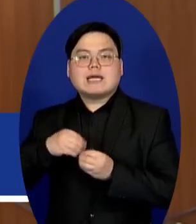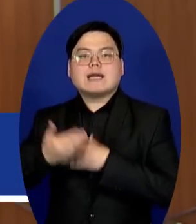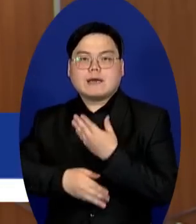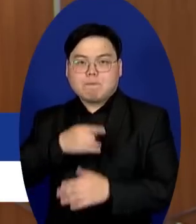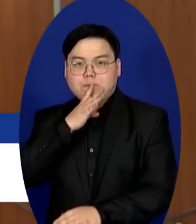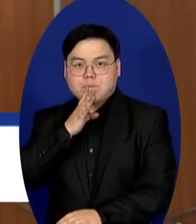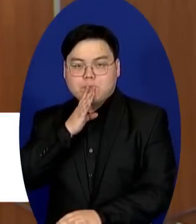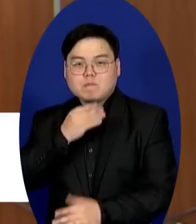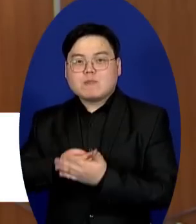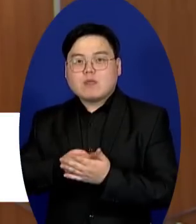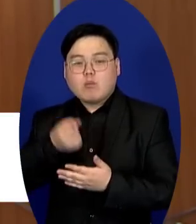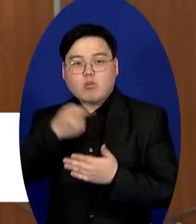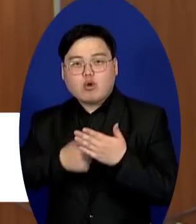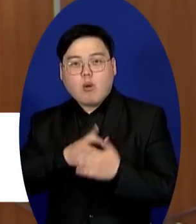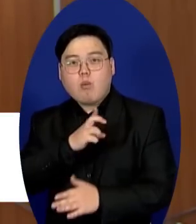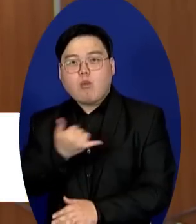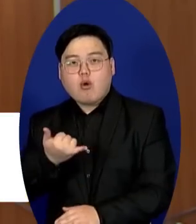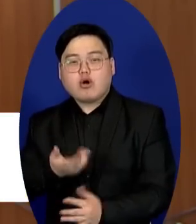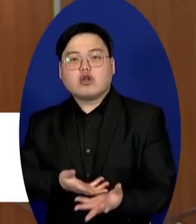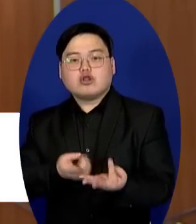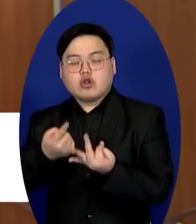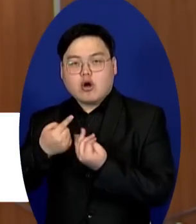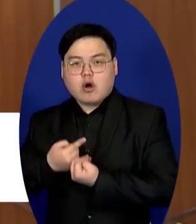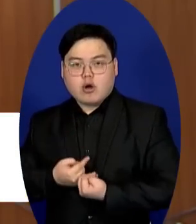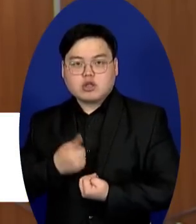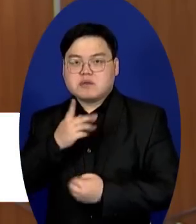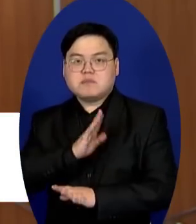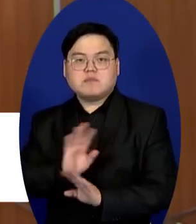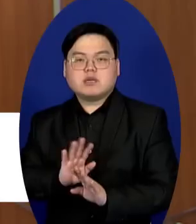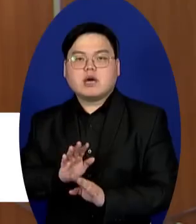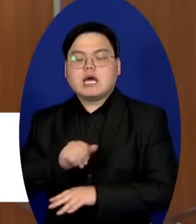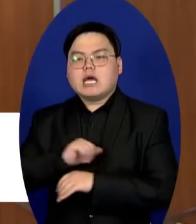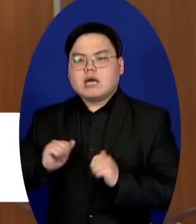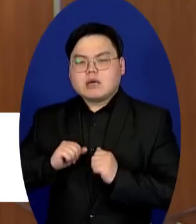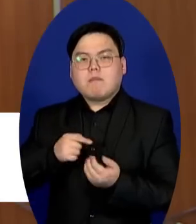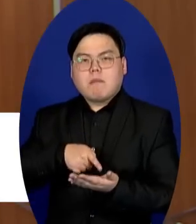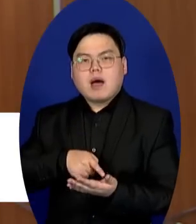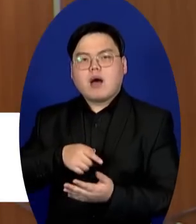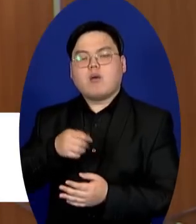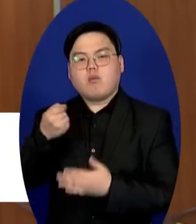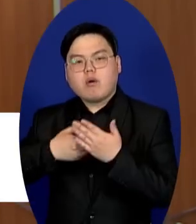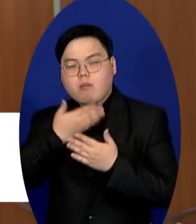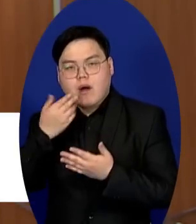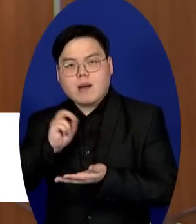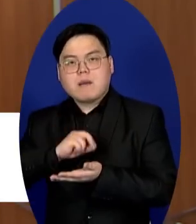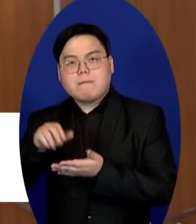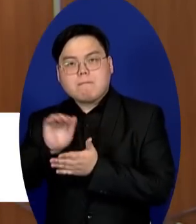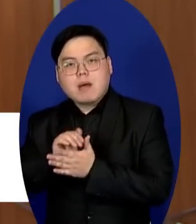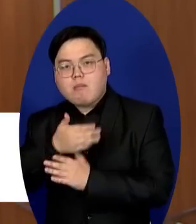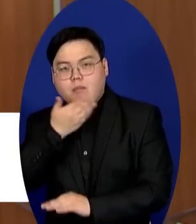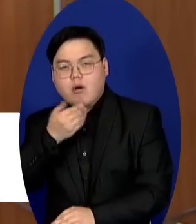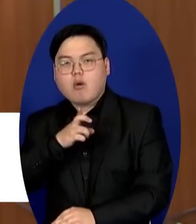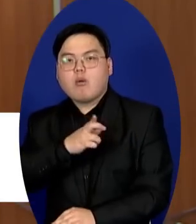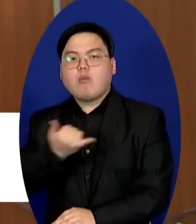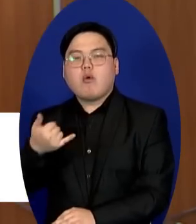Мөн дээрээс нь зөвхөн бүртгэлтэй бүгд тоолоо зогсохгүй иргэдийн гар дээр байгаа бүртгэлгүй, бичиг баримтгүй буунуудыг бүртгэх, бичиг баримтжуулах